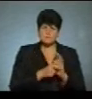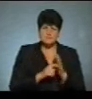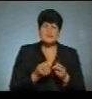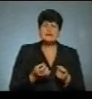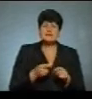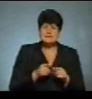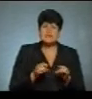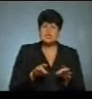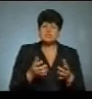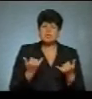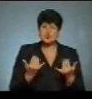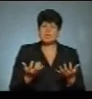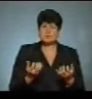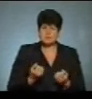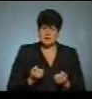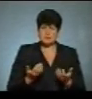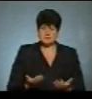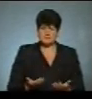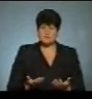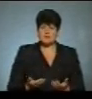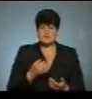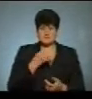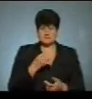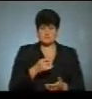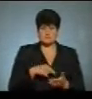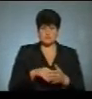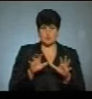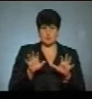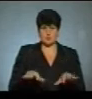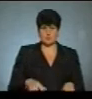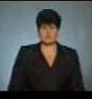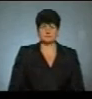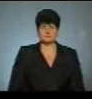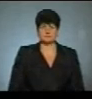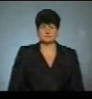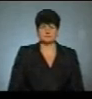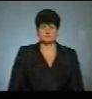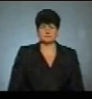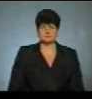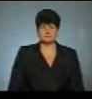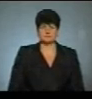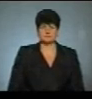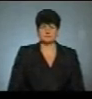сьогодні Тернопільський штаб боротьби з коронавірусом, повідомив міський голова Сергій Надал.